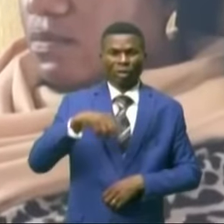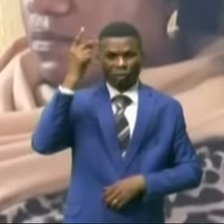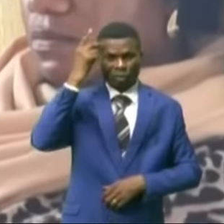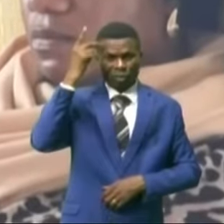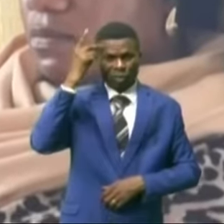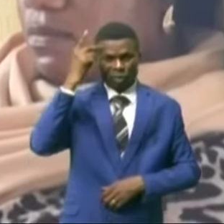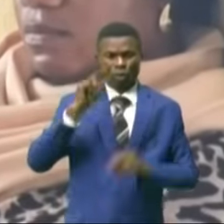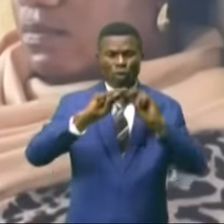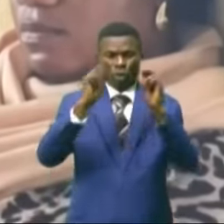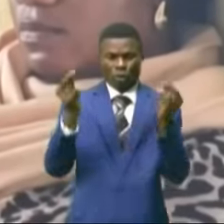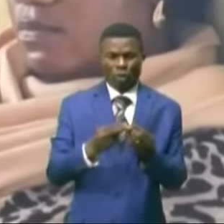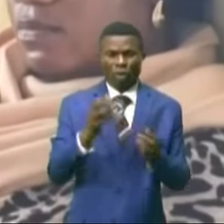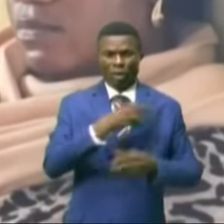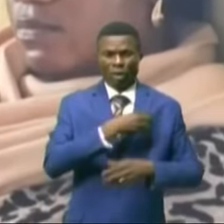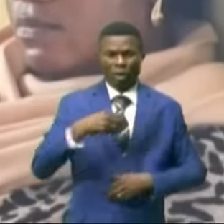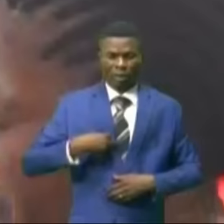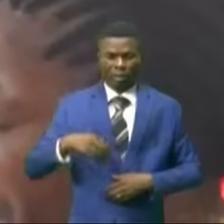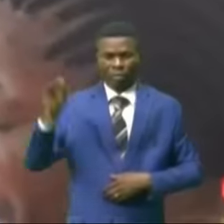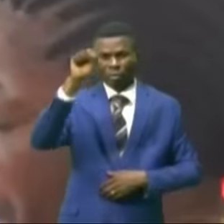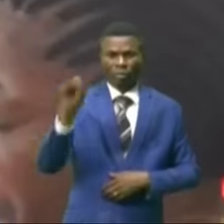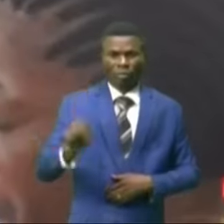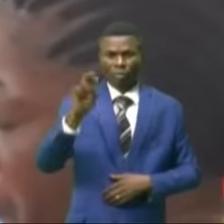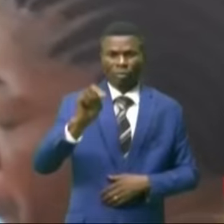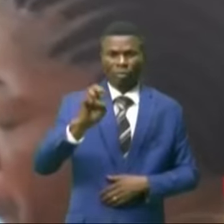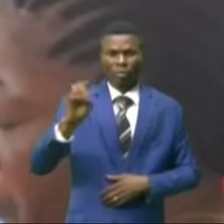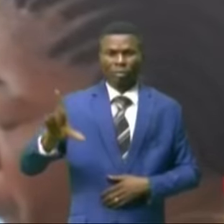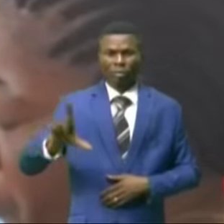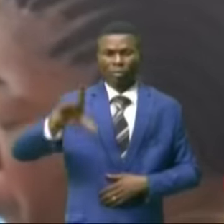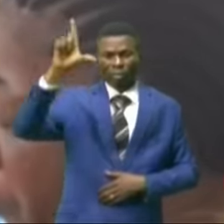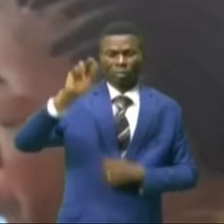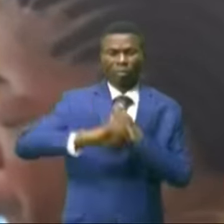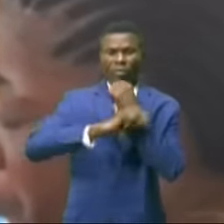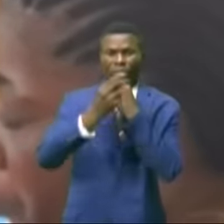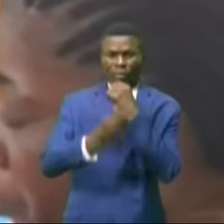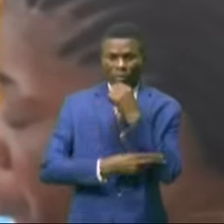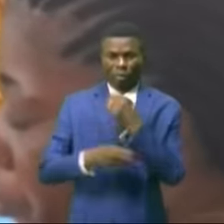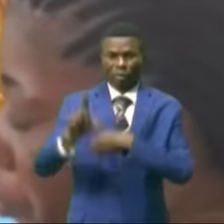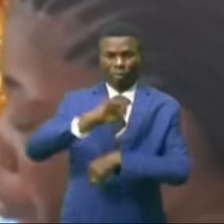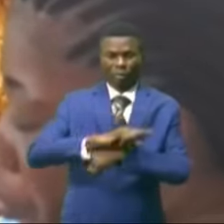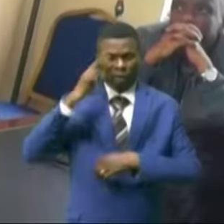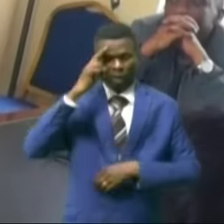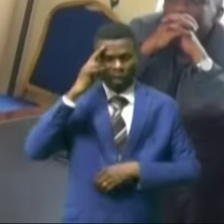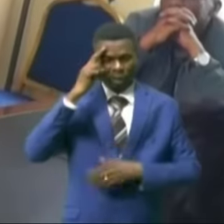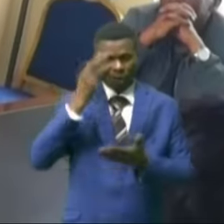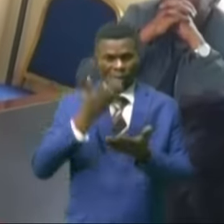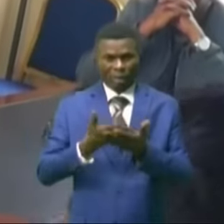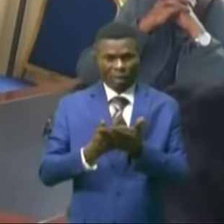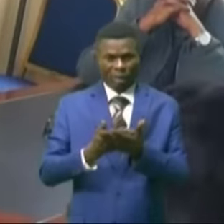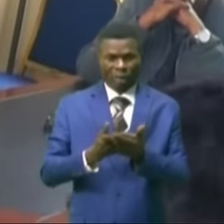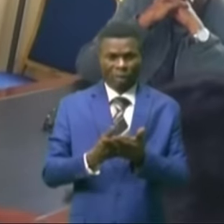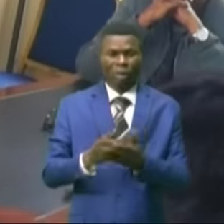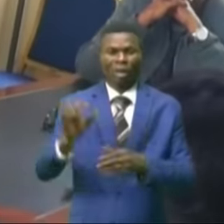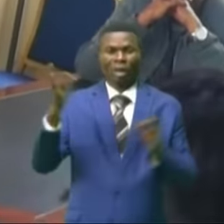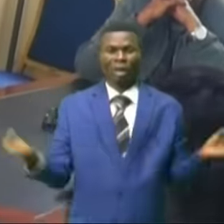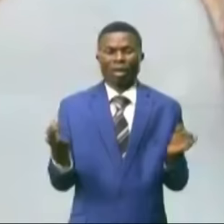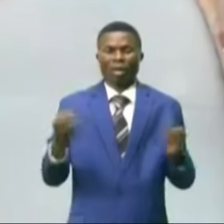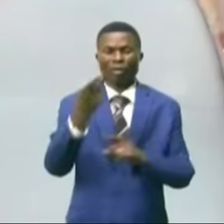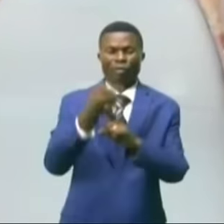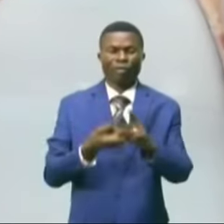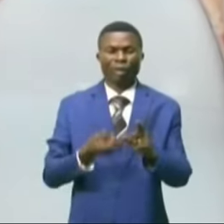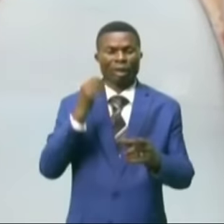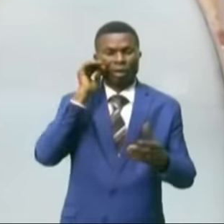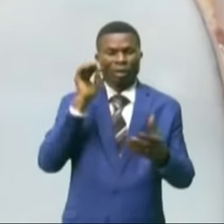une délégation féminine de l'Est del Nord-Kivu partie participer à la journée des réflexions à marge des festivités du mois de la